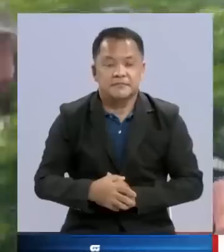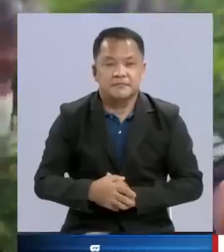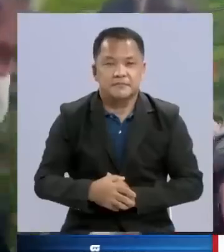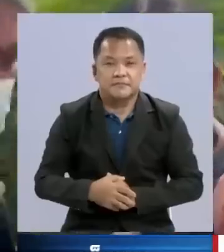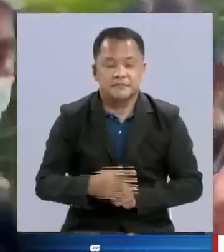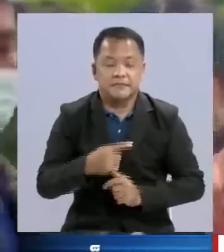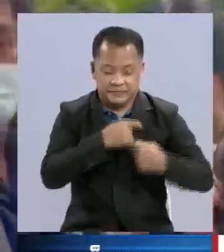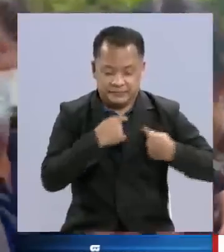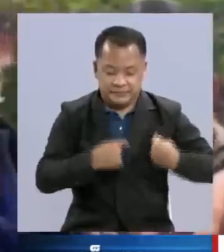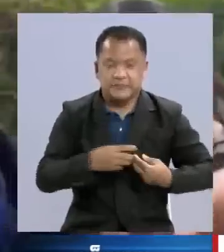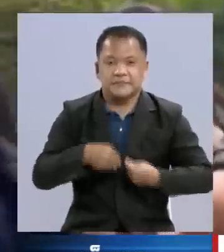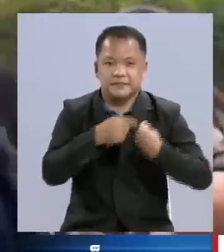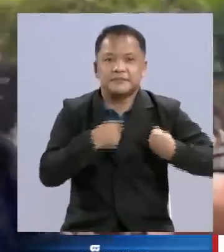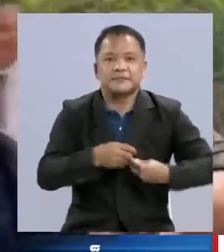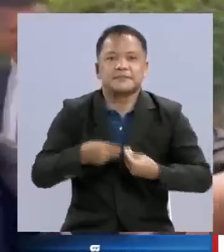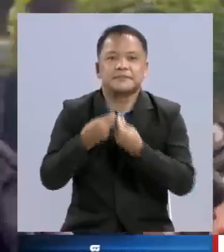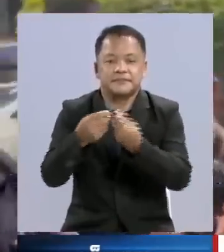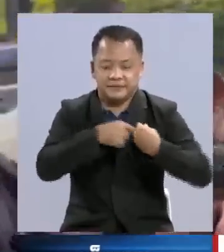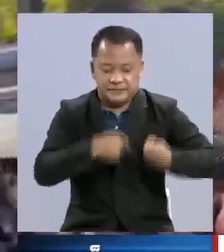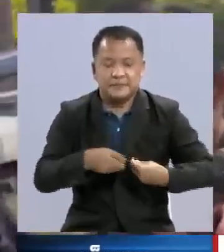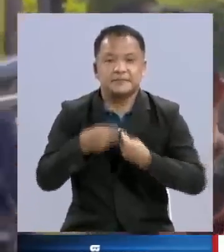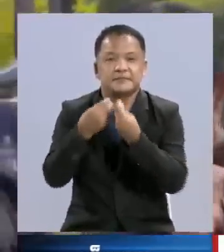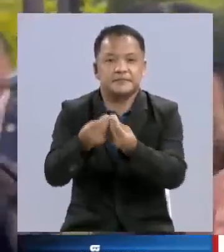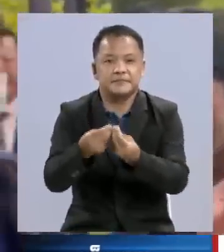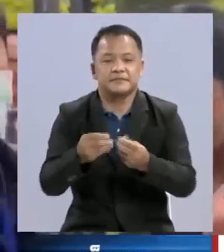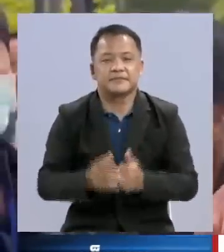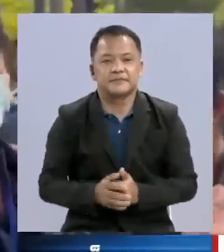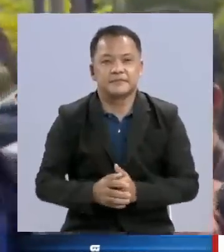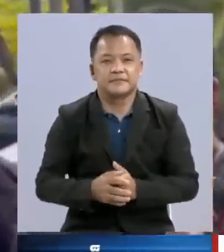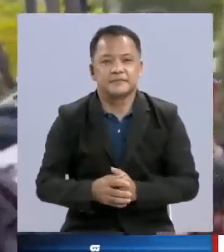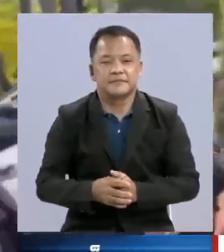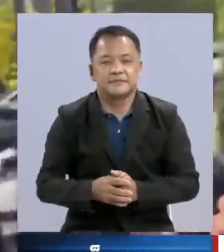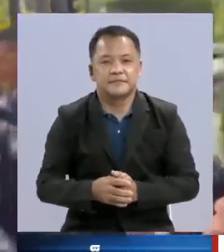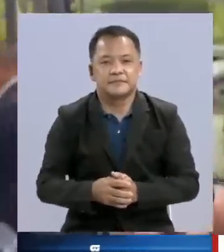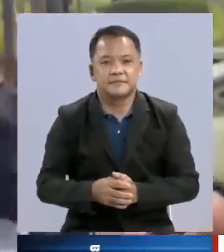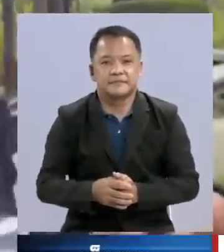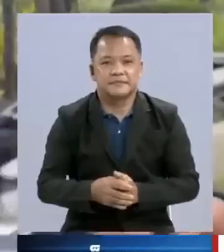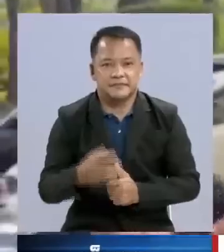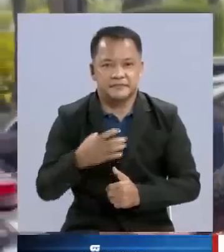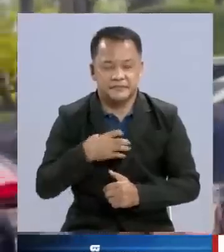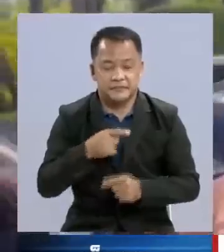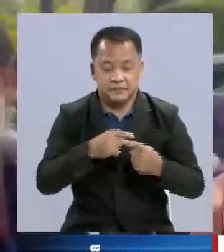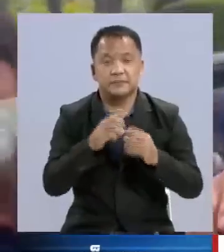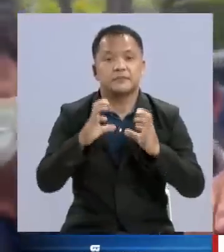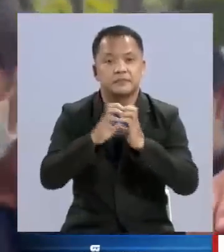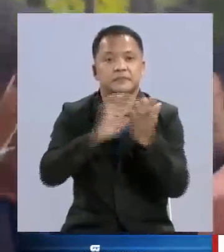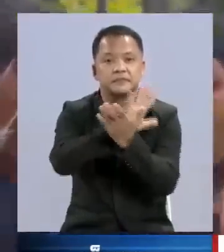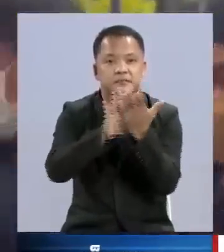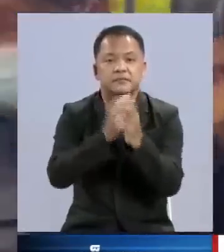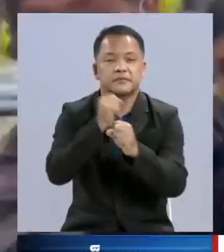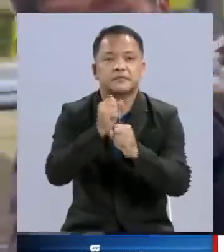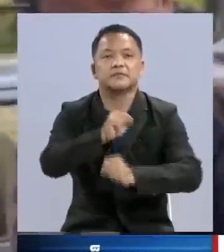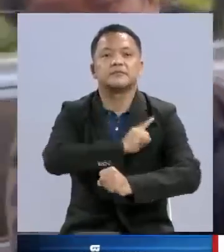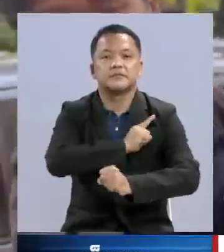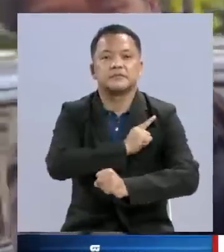ก็ให้กำลังใจให้กำลังใจแล้วก็ผมก็ยังทางพรรคภูมิใจไทยก็ยัง